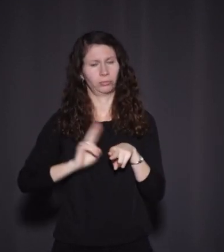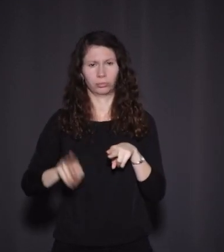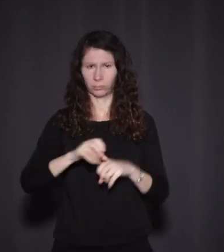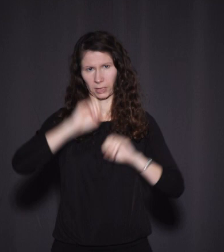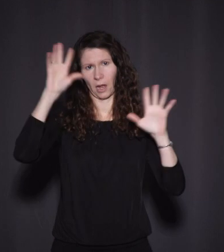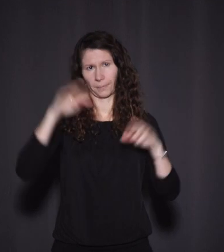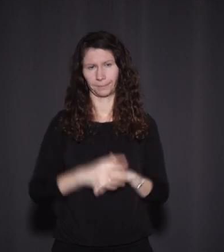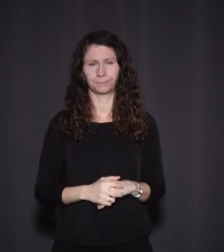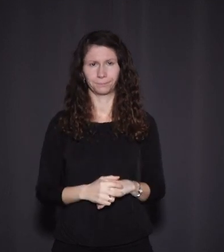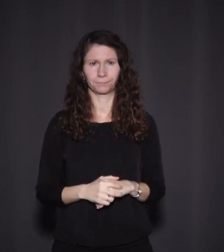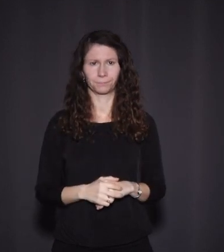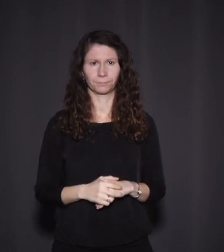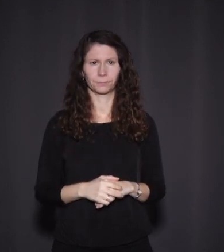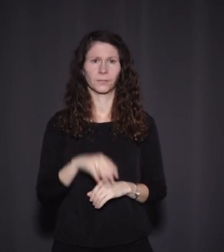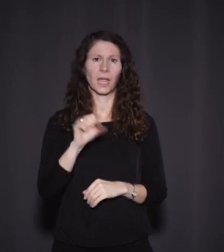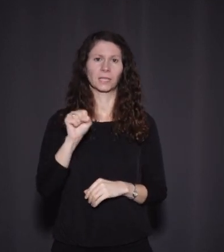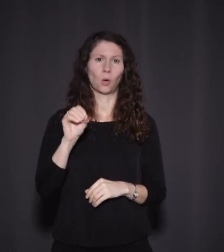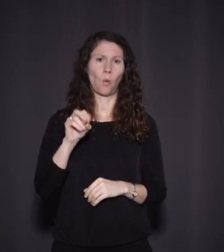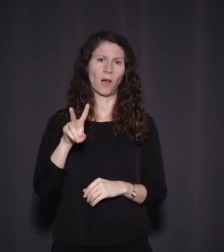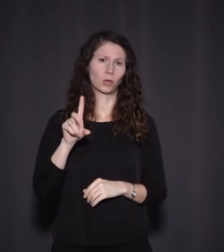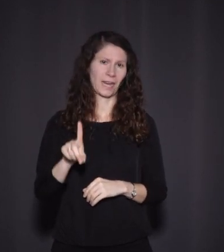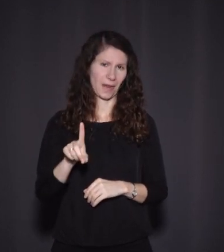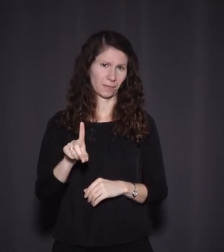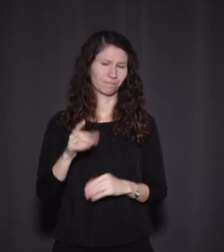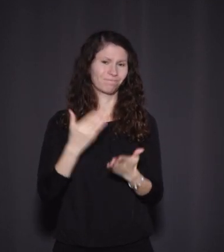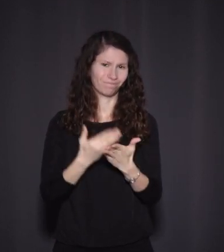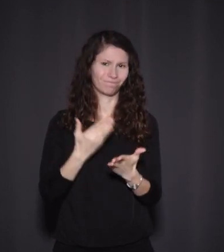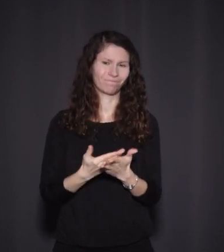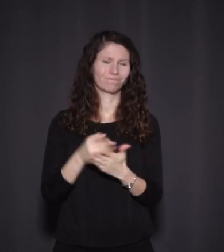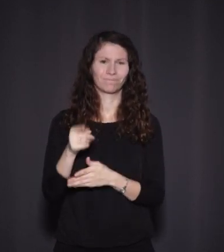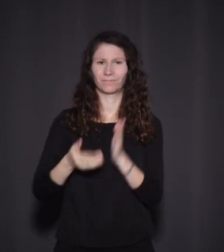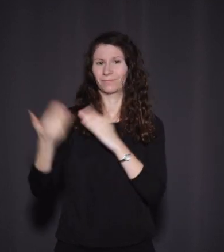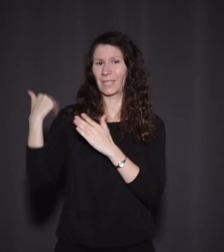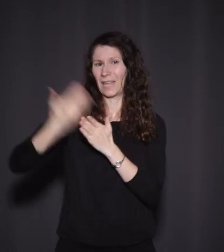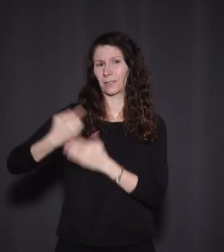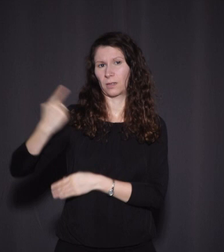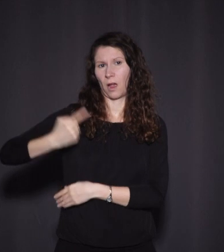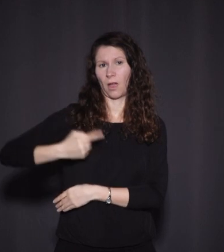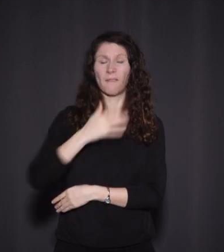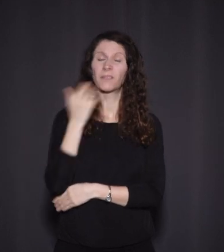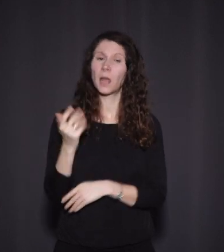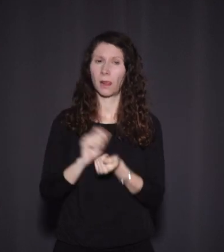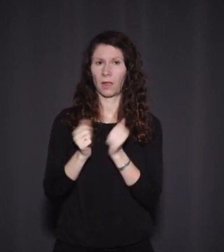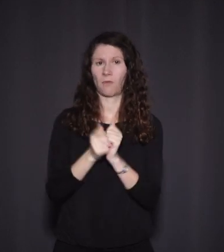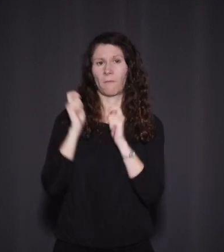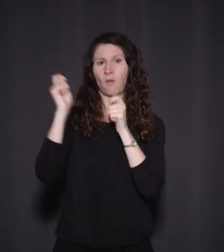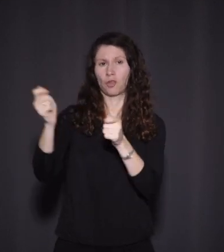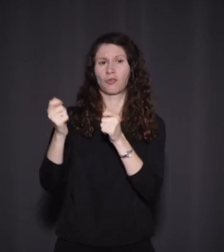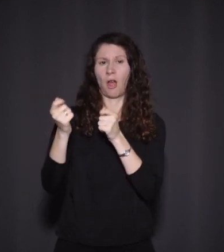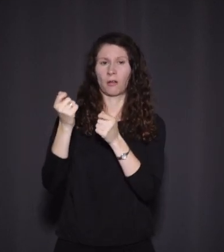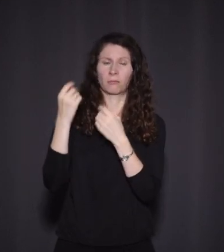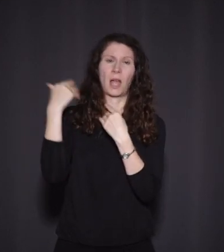klar. Der SOVD hat dementsprechend in den letzten Jahren viele Reformvorschläge eingebracht,